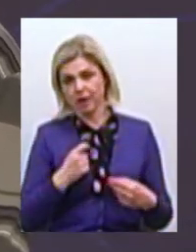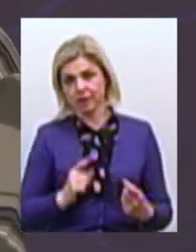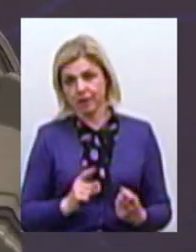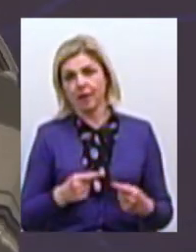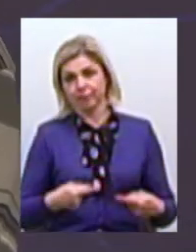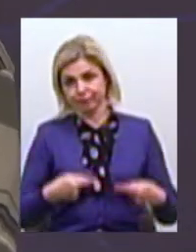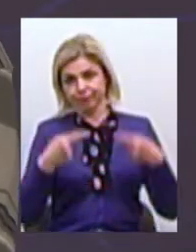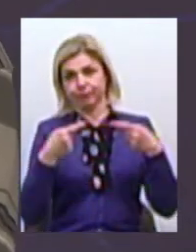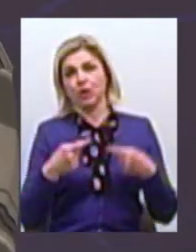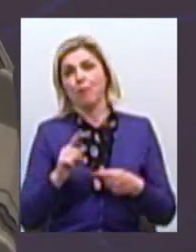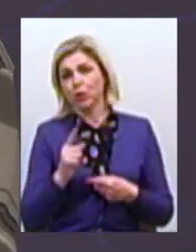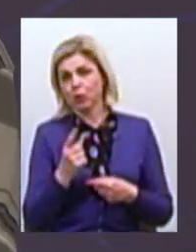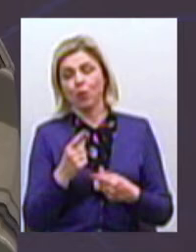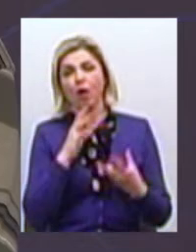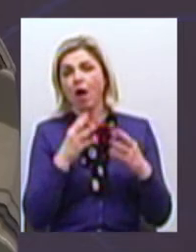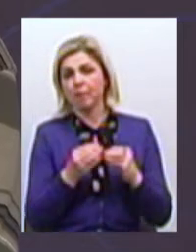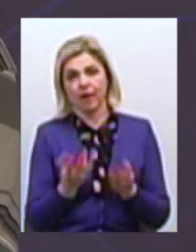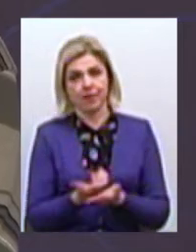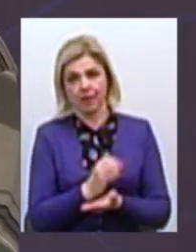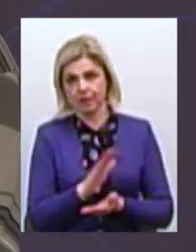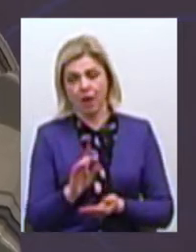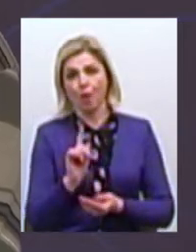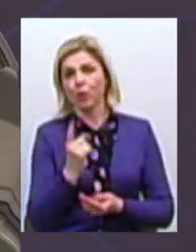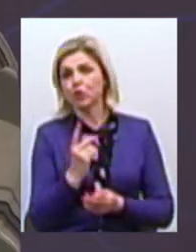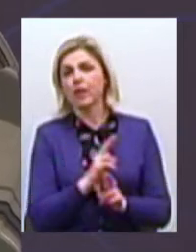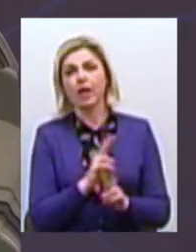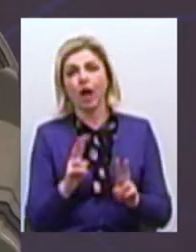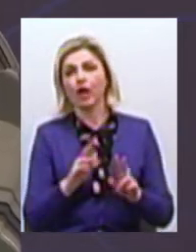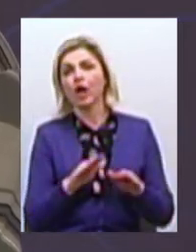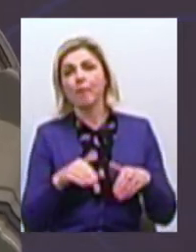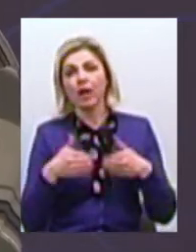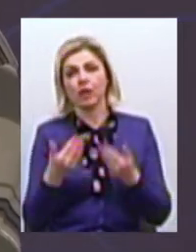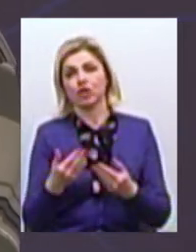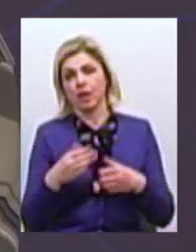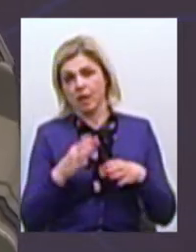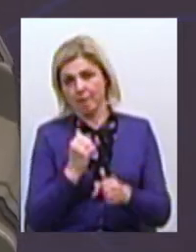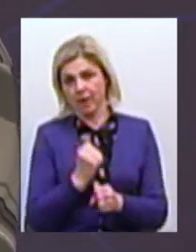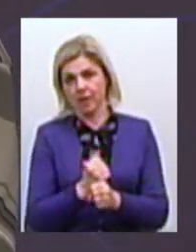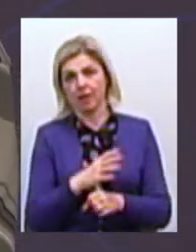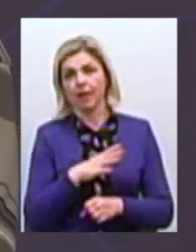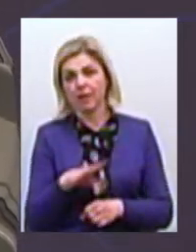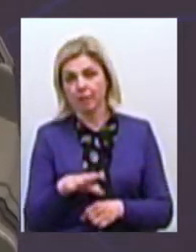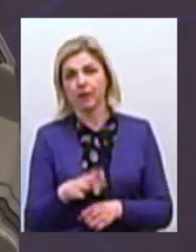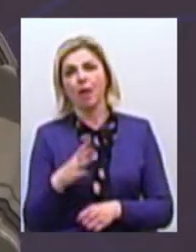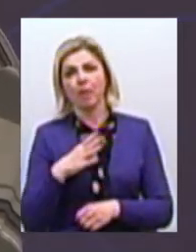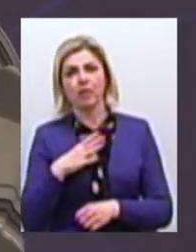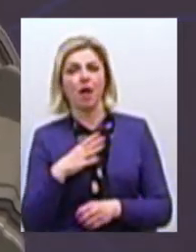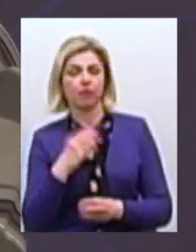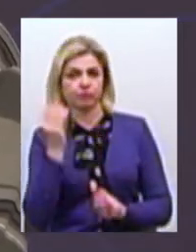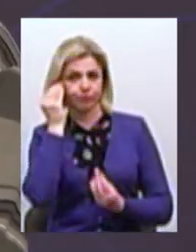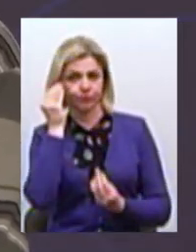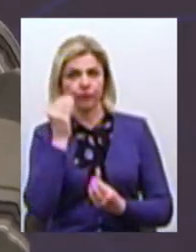было найдено, потому что никаких встречных шагов предпринято не было. То есть была позиция, которая их